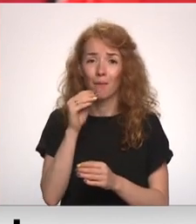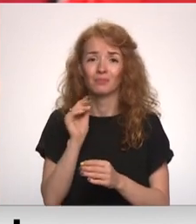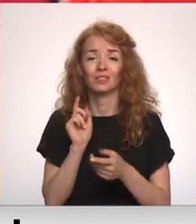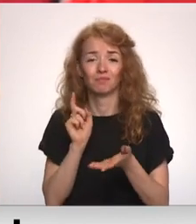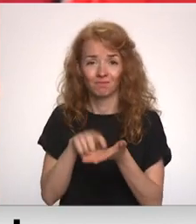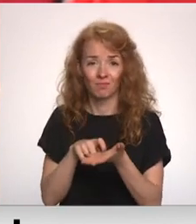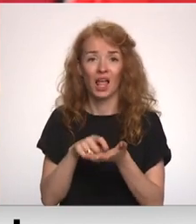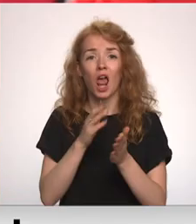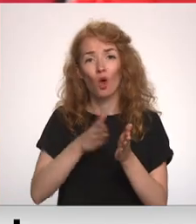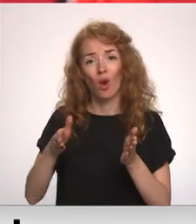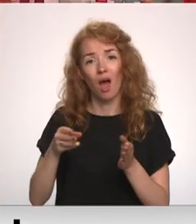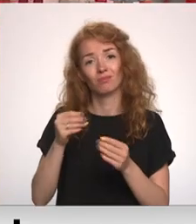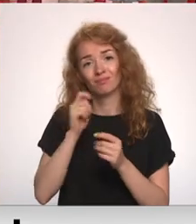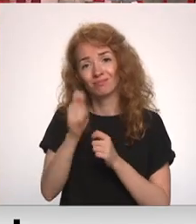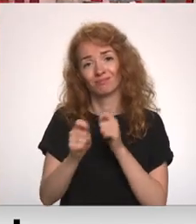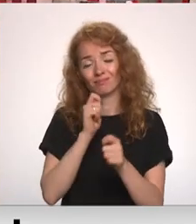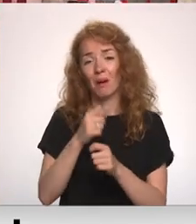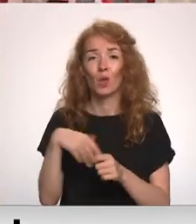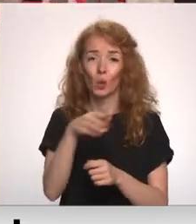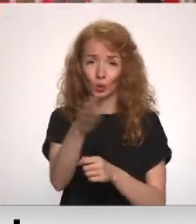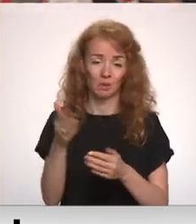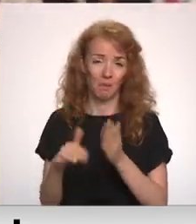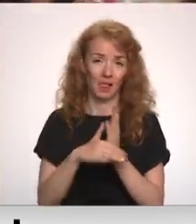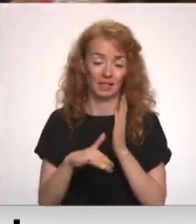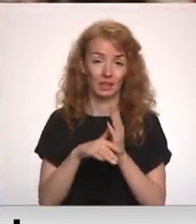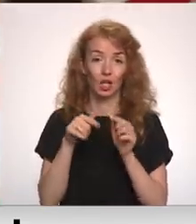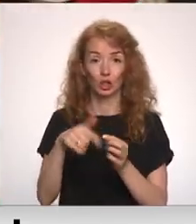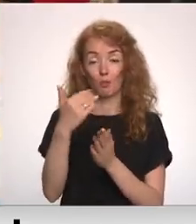maksājumu, jūs mums ļoti palīdzētu. Dakteru Klaunu terapijas